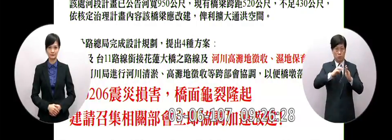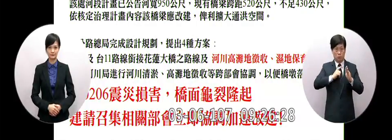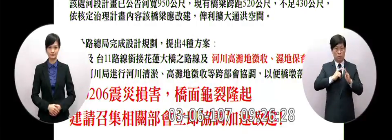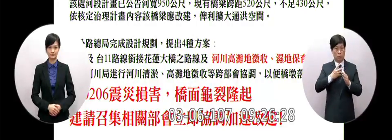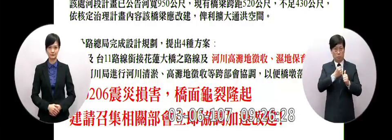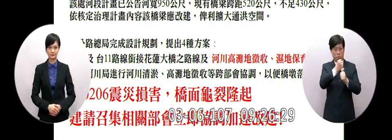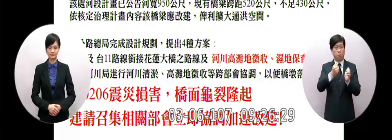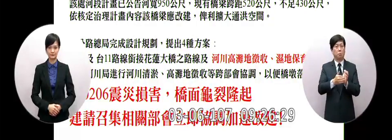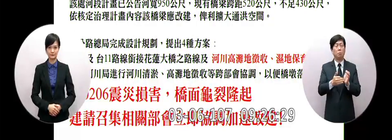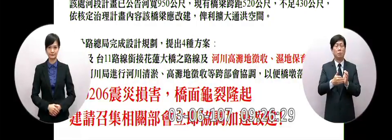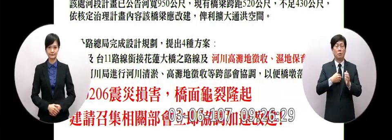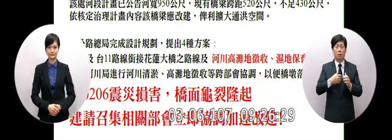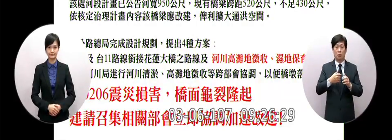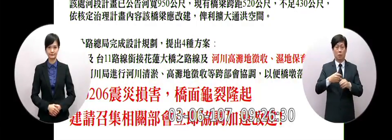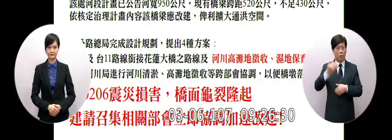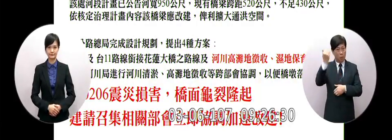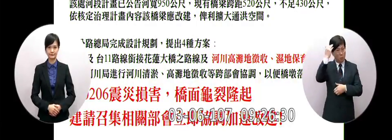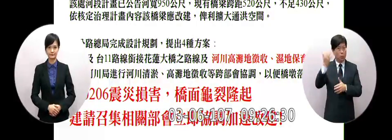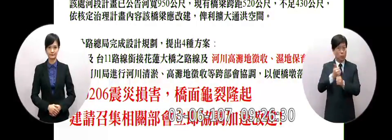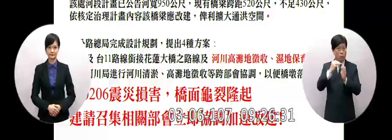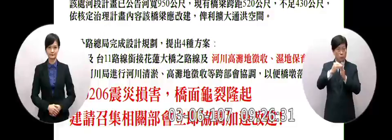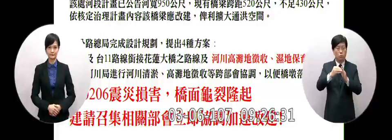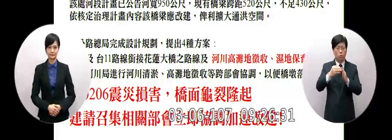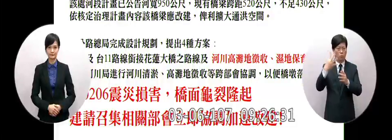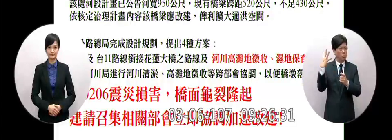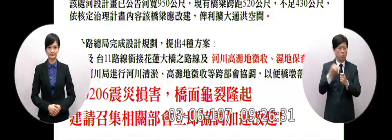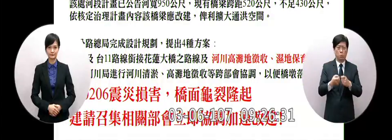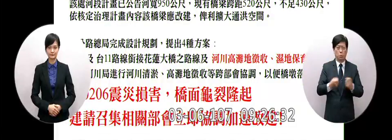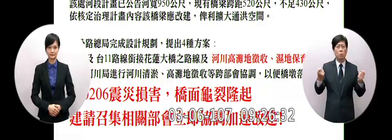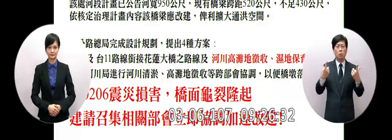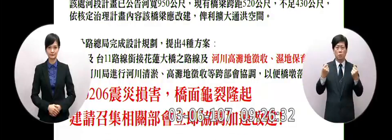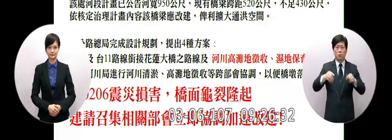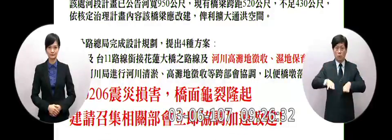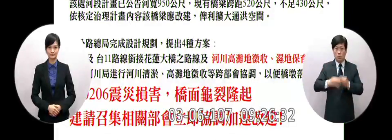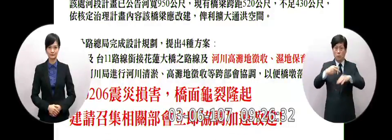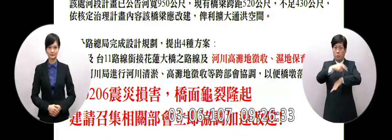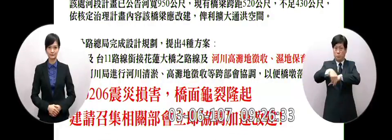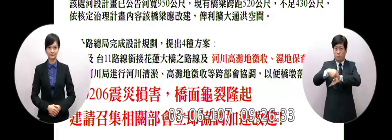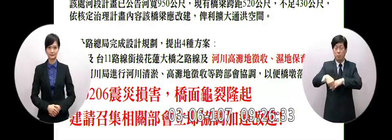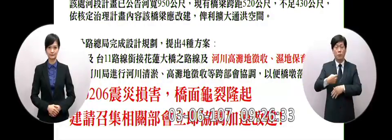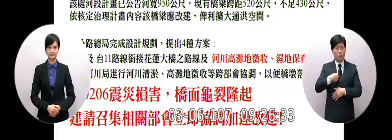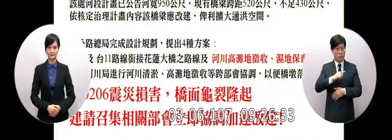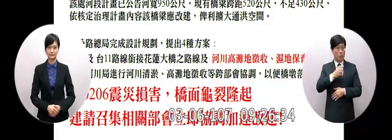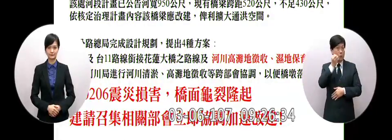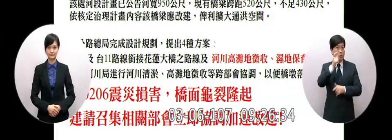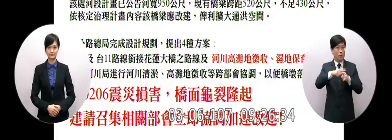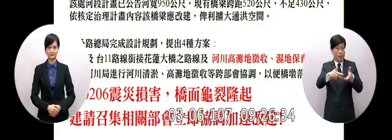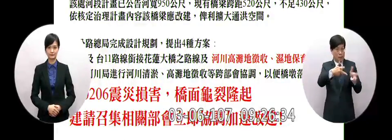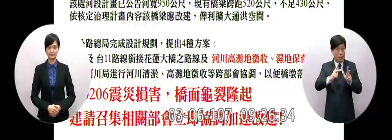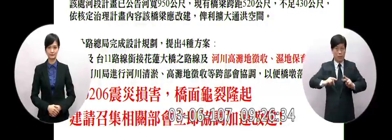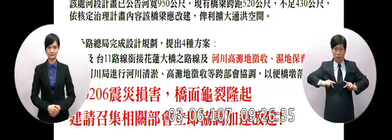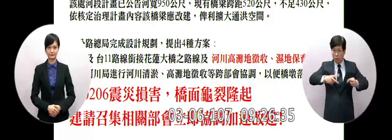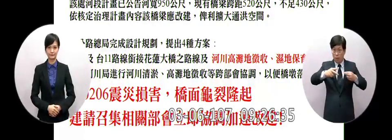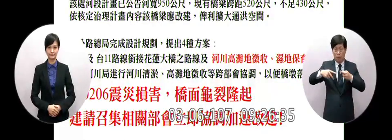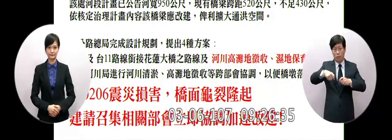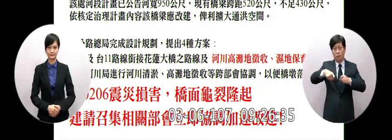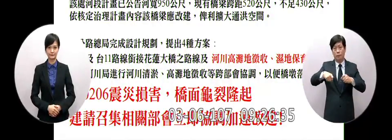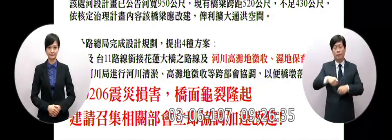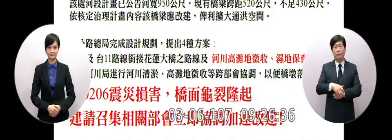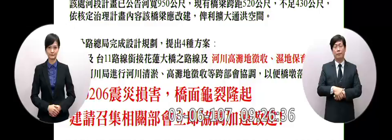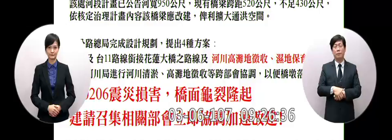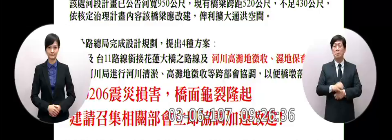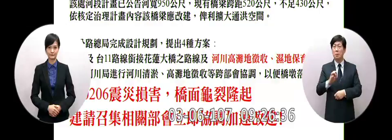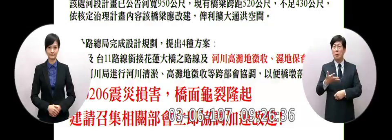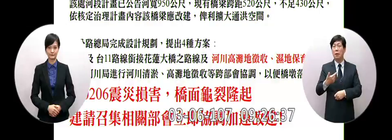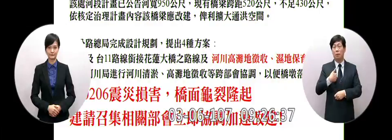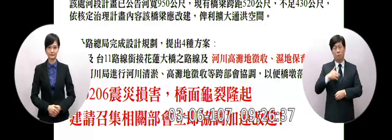所以呢，公路总局其实多年来也已经开始在规划我们的花莲大桥的改建规划。